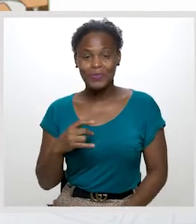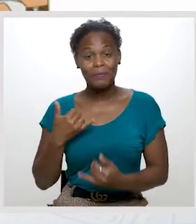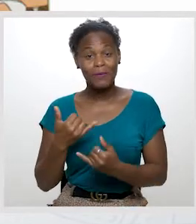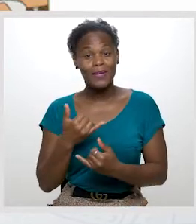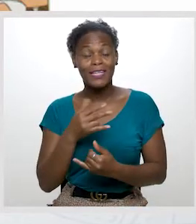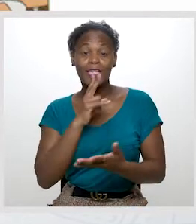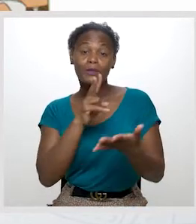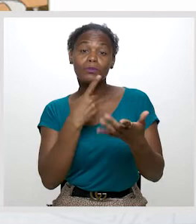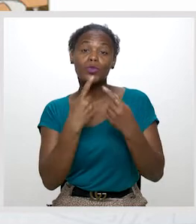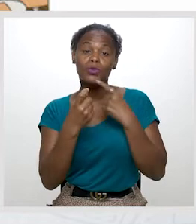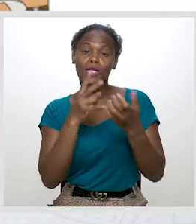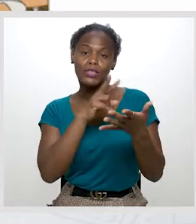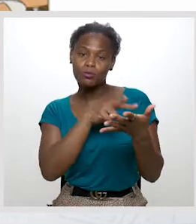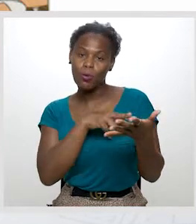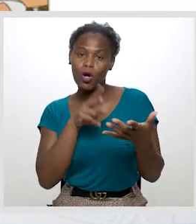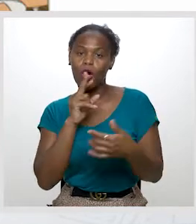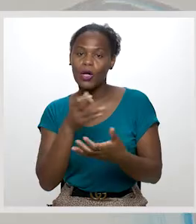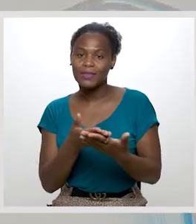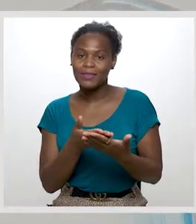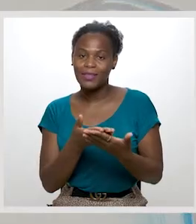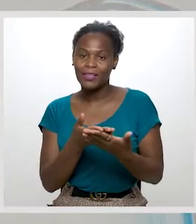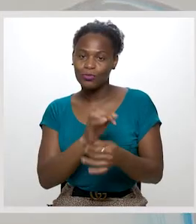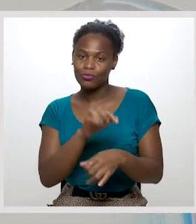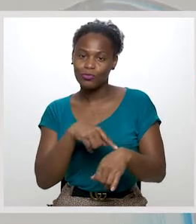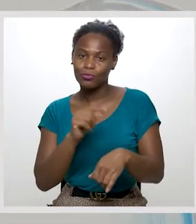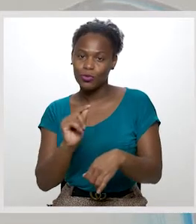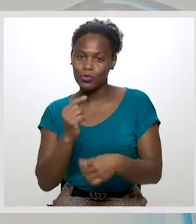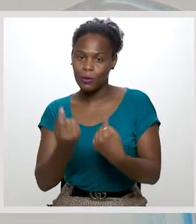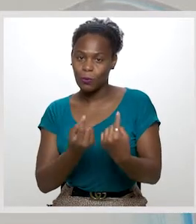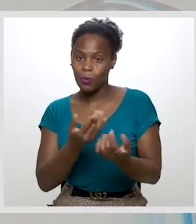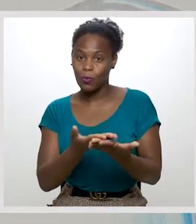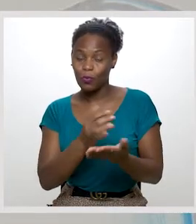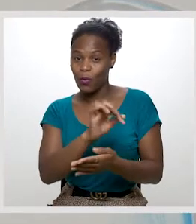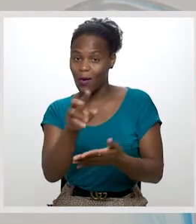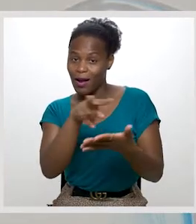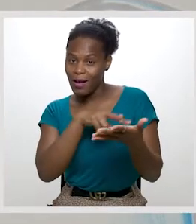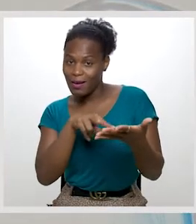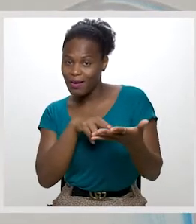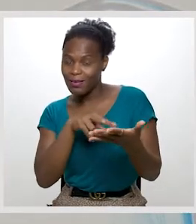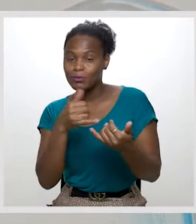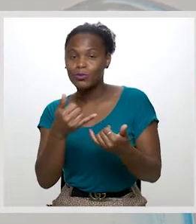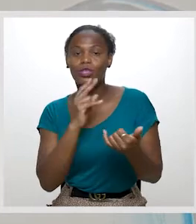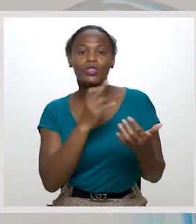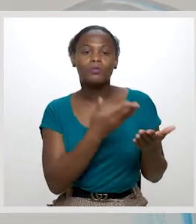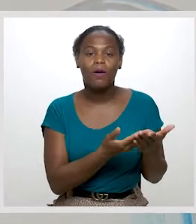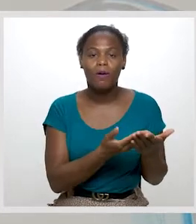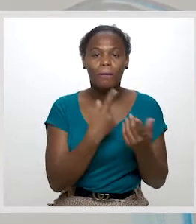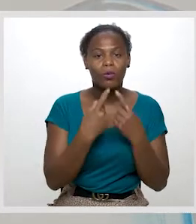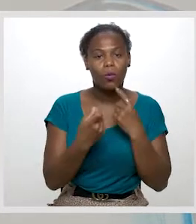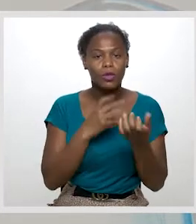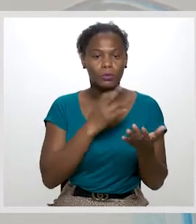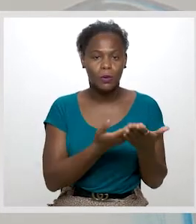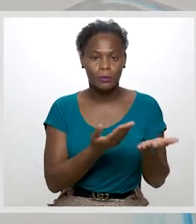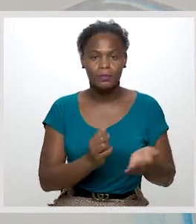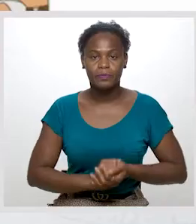réponds aux questions. Je vais te laisser avec quelques minutes et tu vas lire, puis tu vas répondre aux questions.